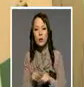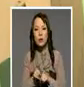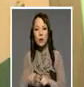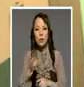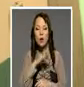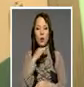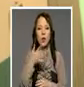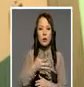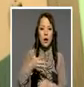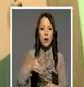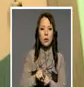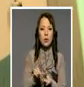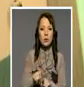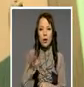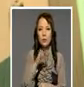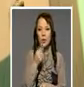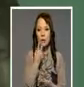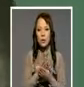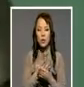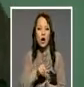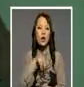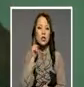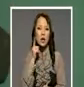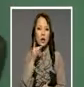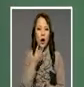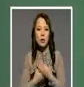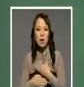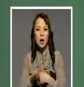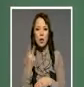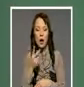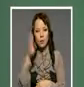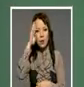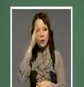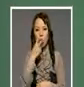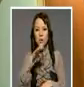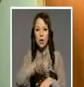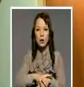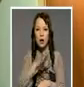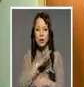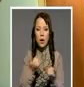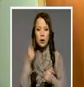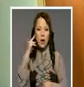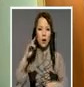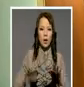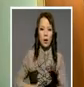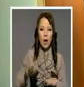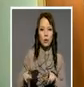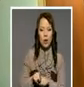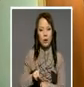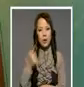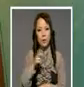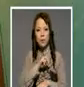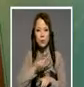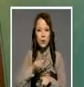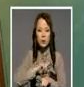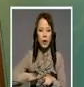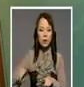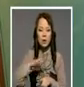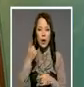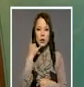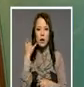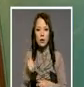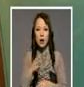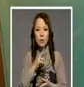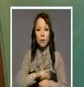пәтерлі үйдің 5-ші қабатына шүбәлі екі жас жігіттің шығып бара жатқанын көріп қалады. Көңіліне күмән келгендіктен дереу учаскелік полиция